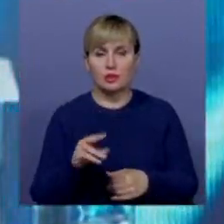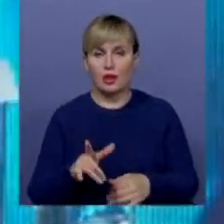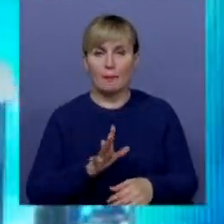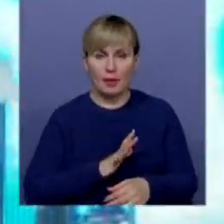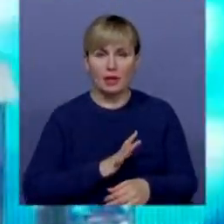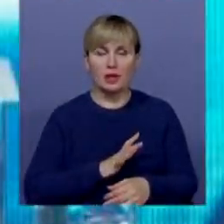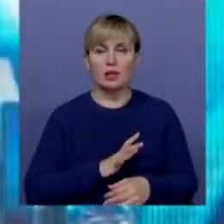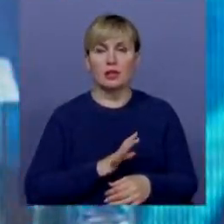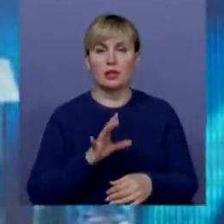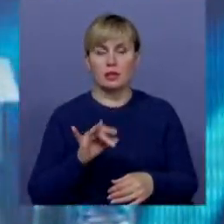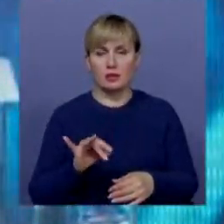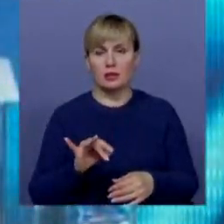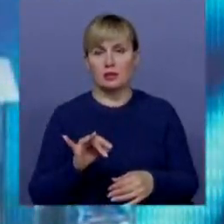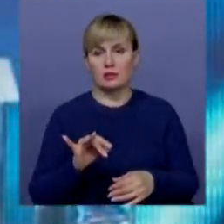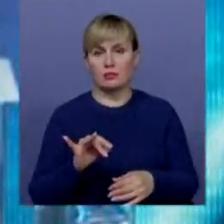были